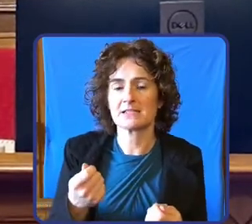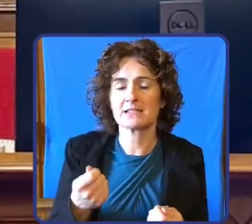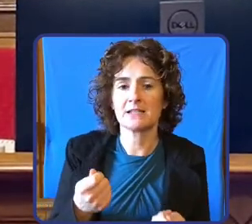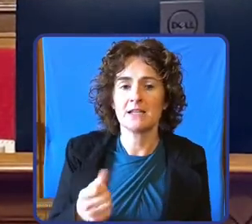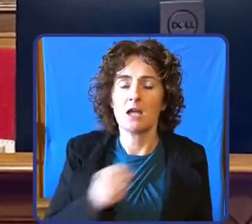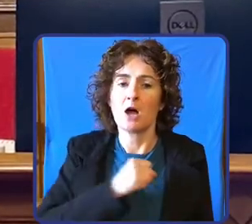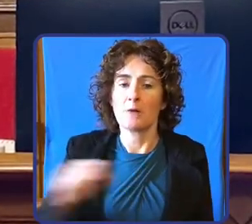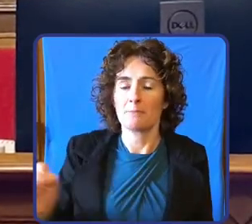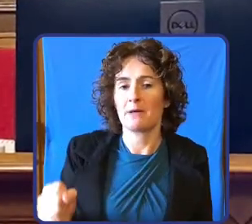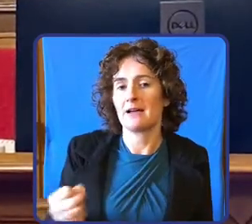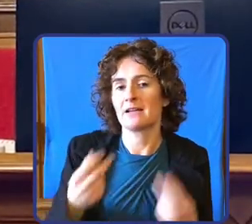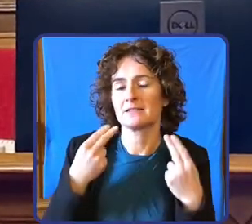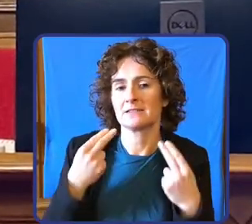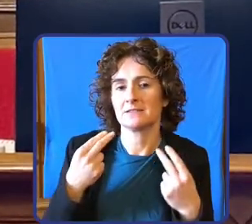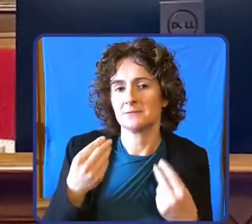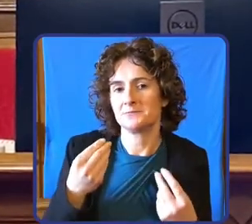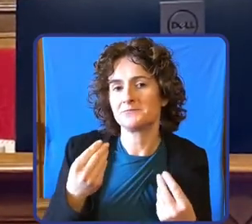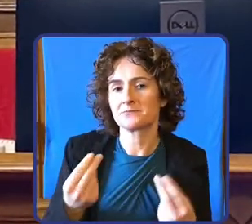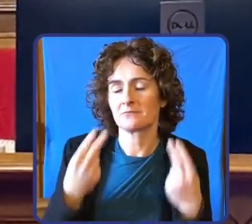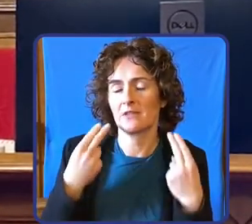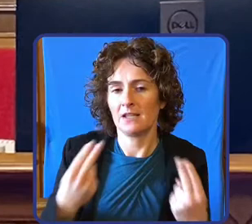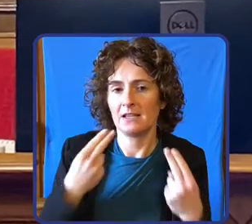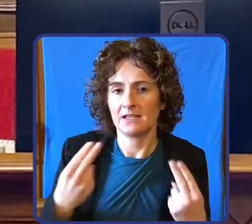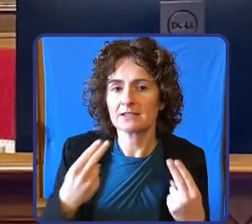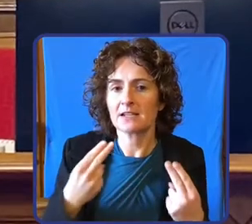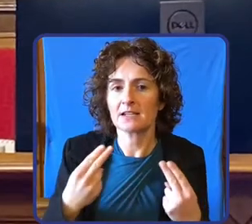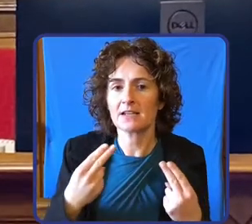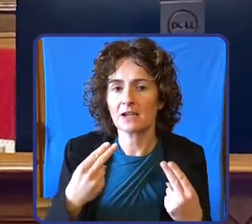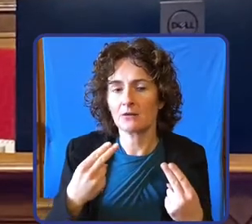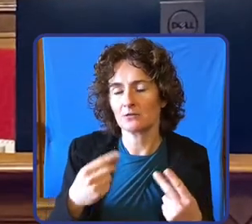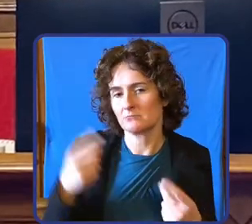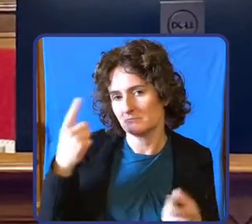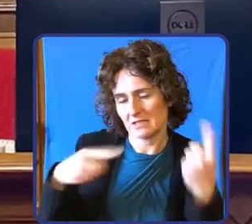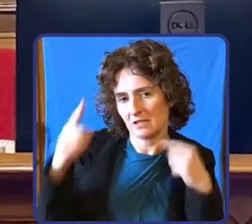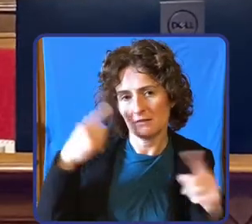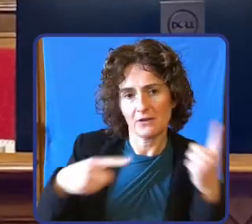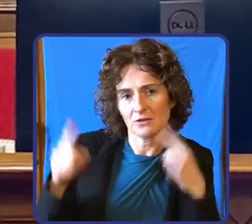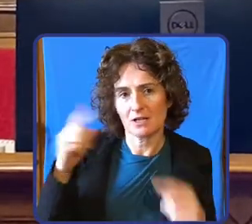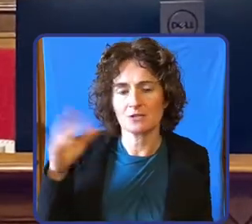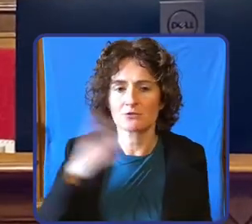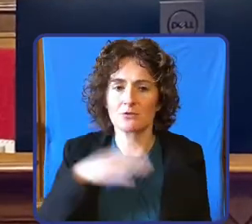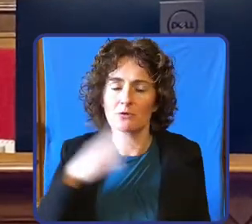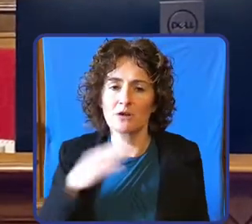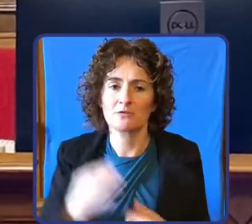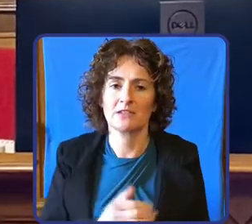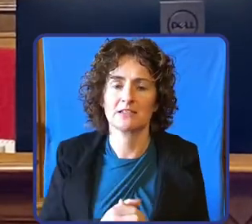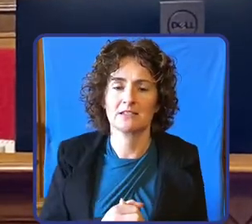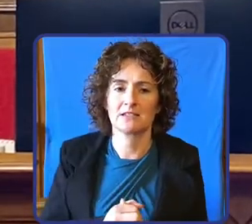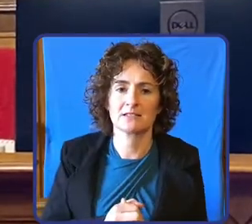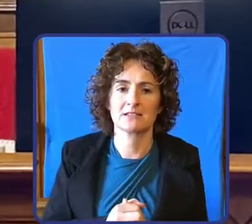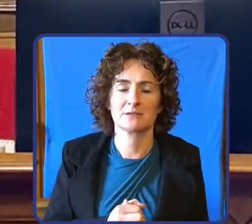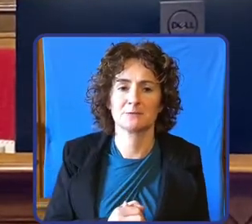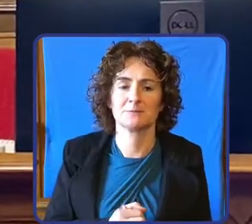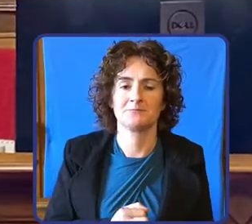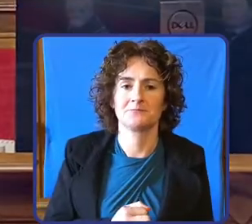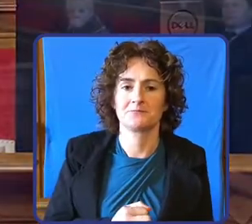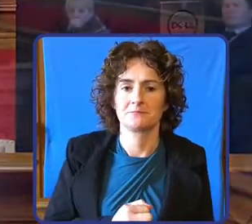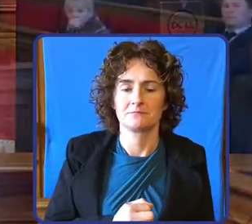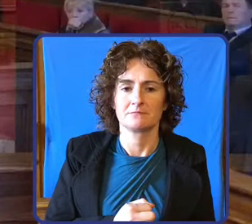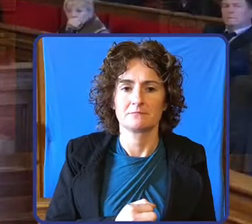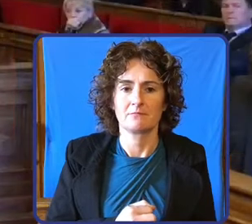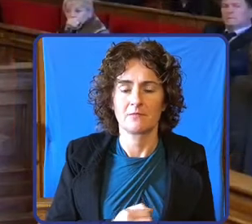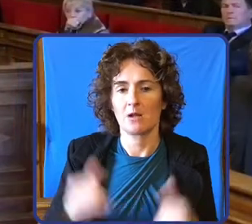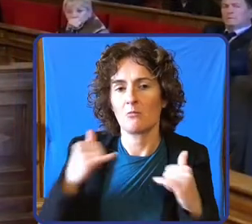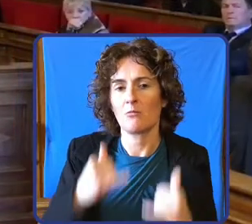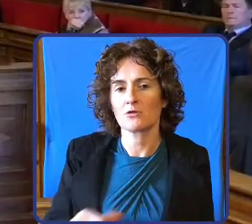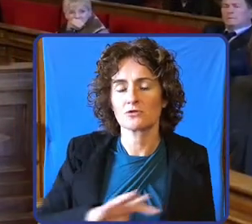kettő ellentmondásban van, önök mindig a párt érdeke szerint szavaznak. Szerintem ez helytelen. Amíg önök eldöntik, hogy kiválaszoljon, hiszen senki nem jelentkezett, addig dr.